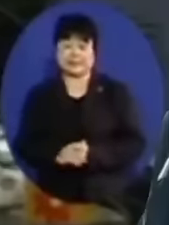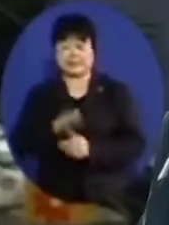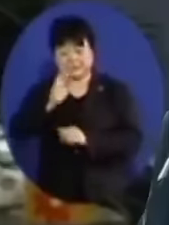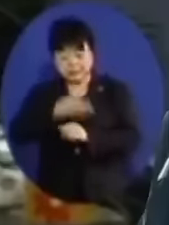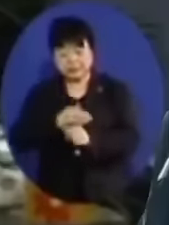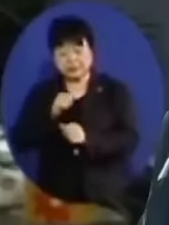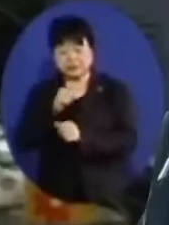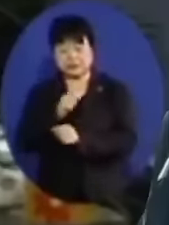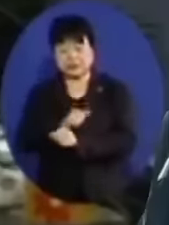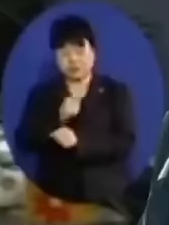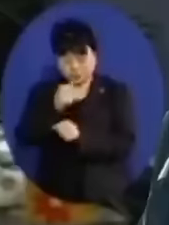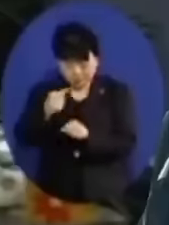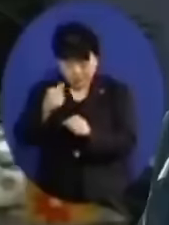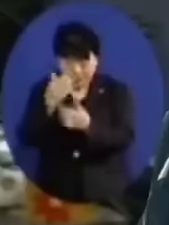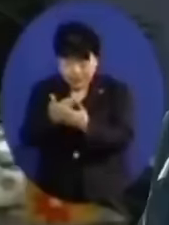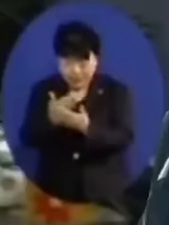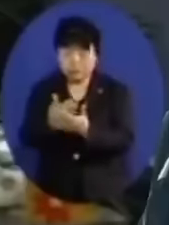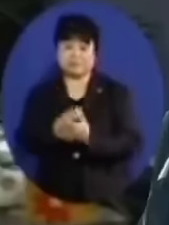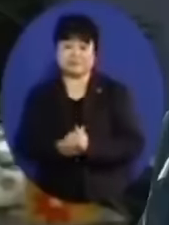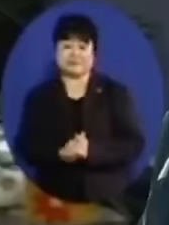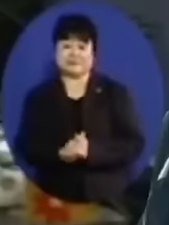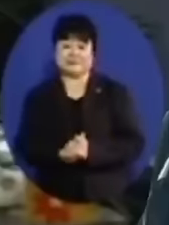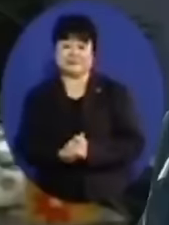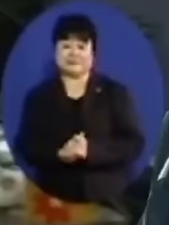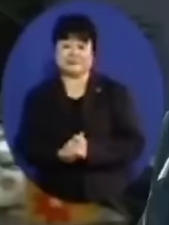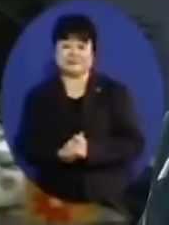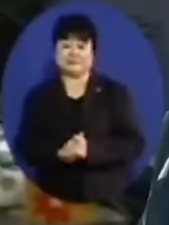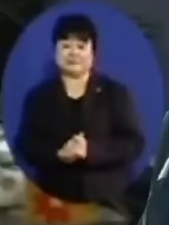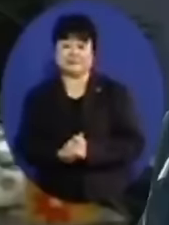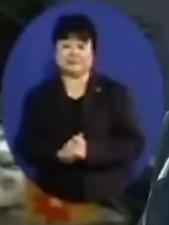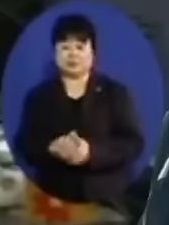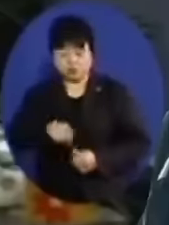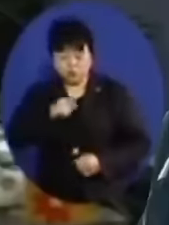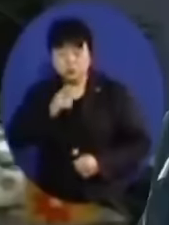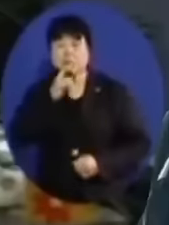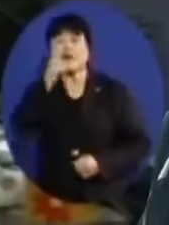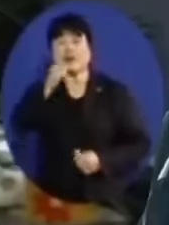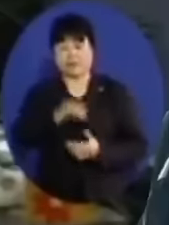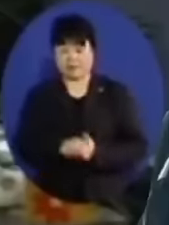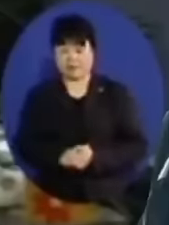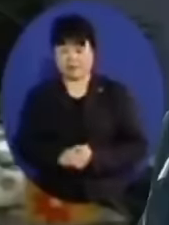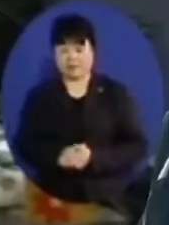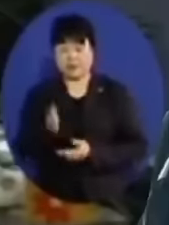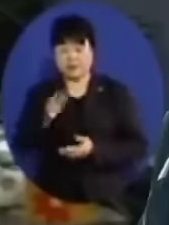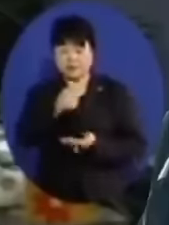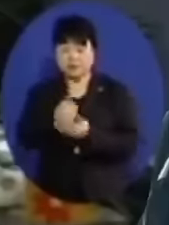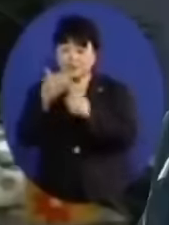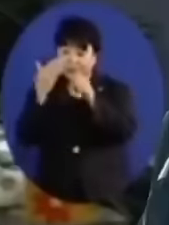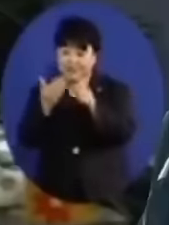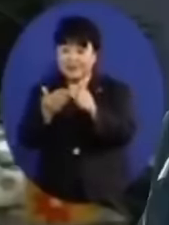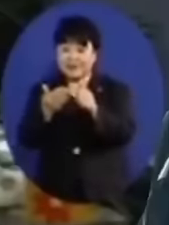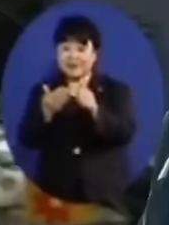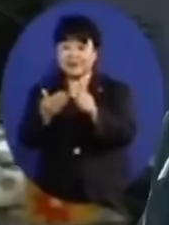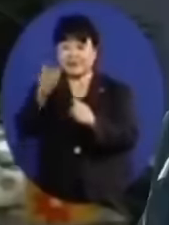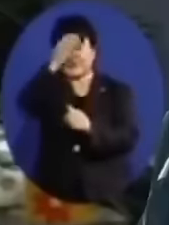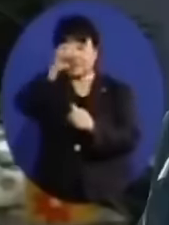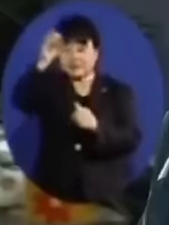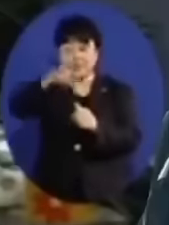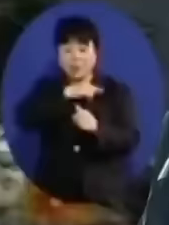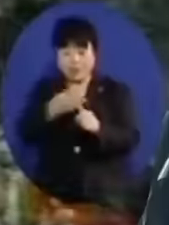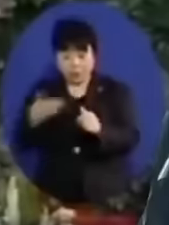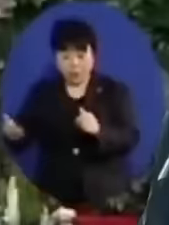잘못했으니 죄를 지었으니 주님 용서해 주십시오. 그러면 주님께서 그 흘리신 십자가 보혈의